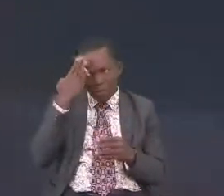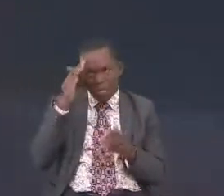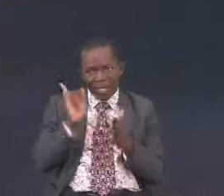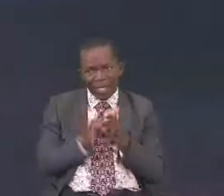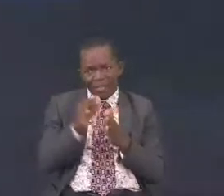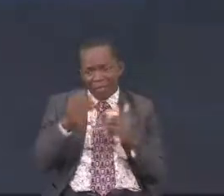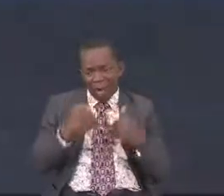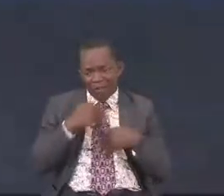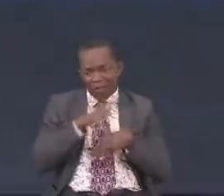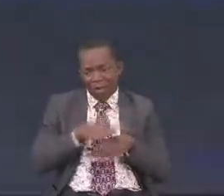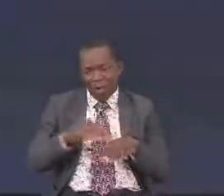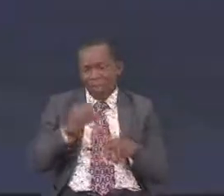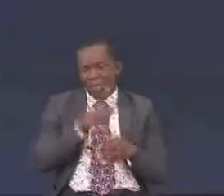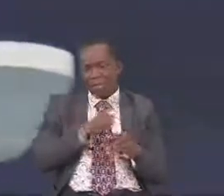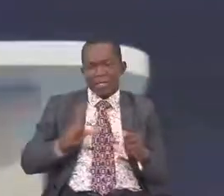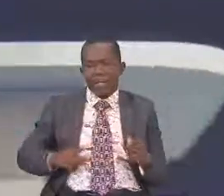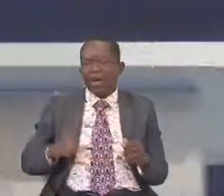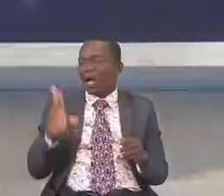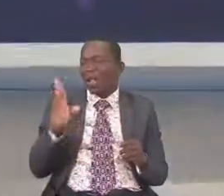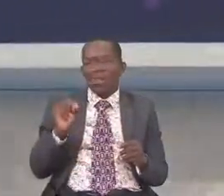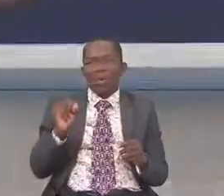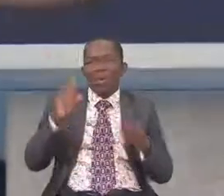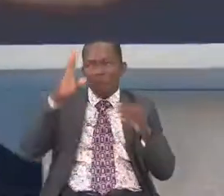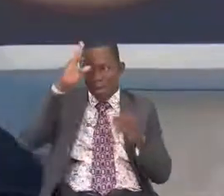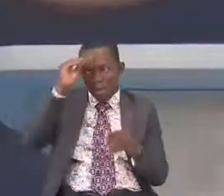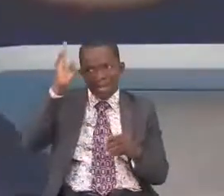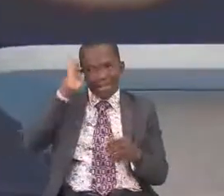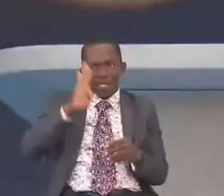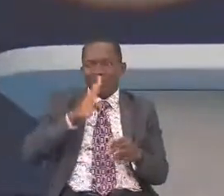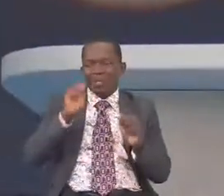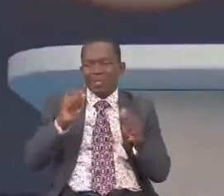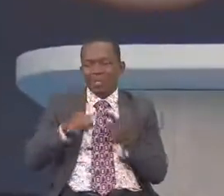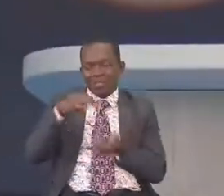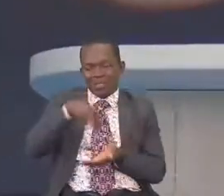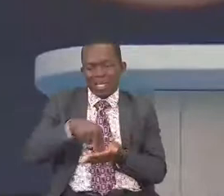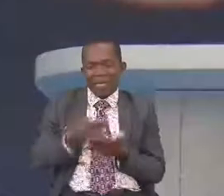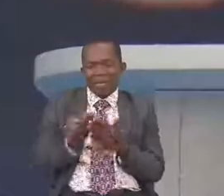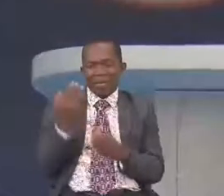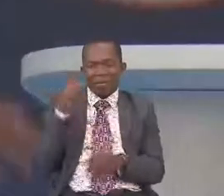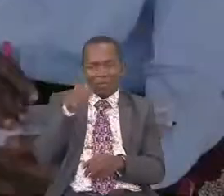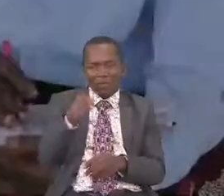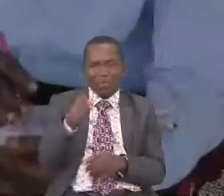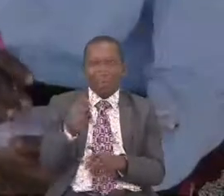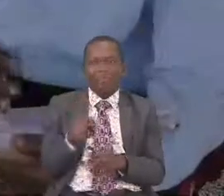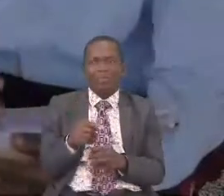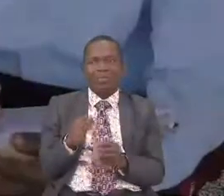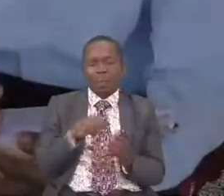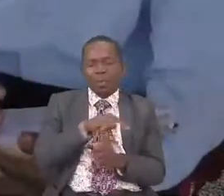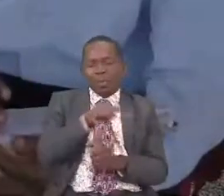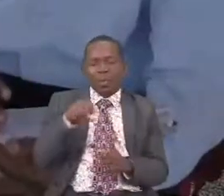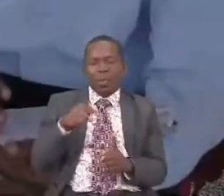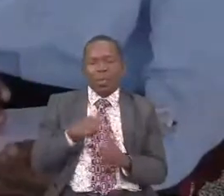Dieu. Et nul ne tiendra devant toi. Quand Dieu nous appelle au